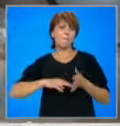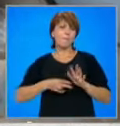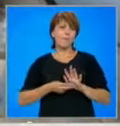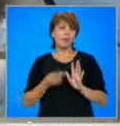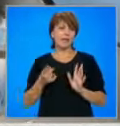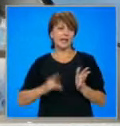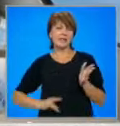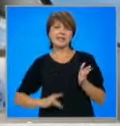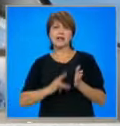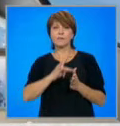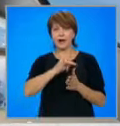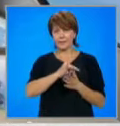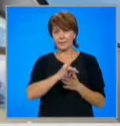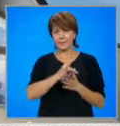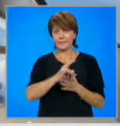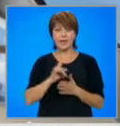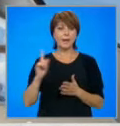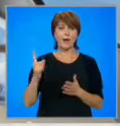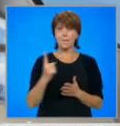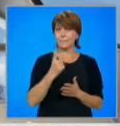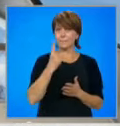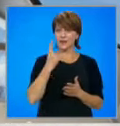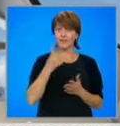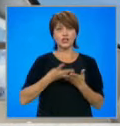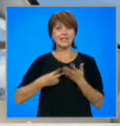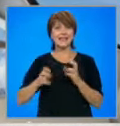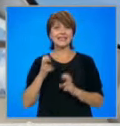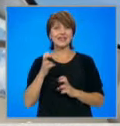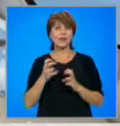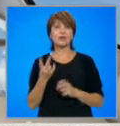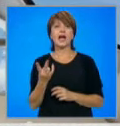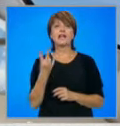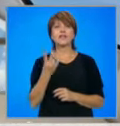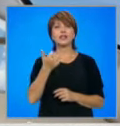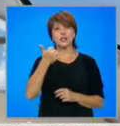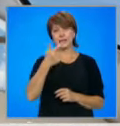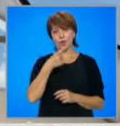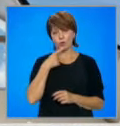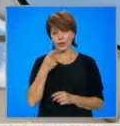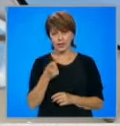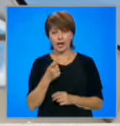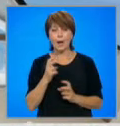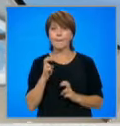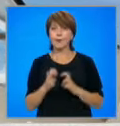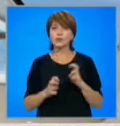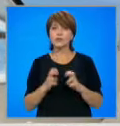ексцентрични самолети – Airlander. Първият ще излезе от завода през 2026 година, а производството му започва още